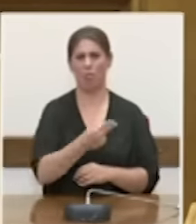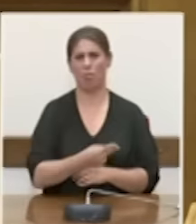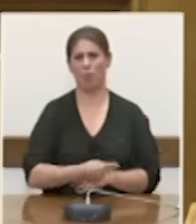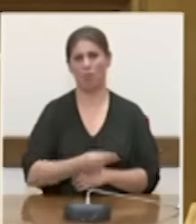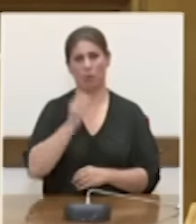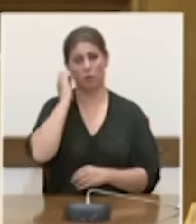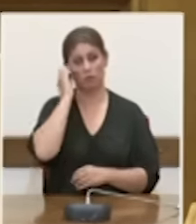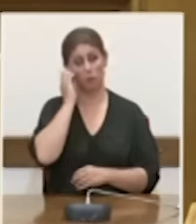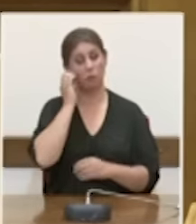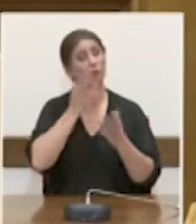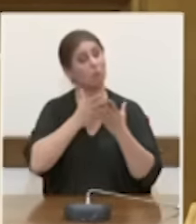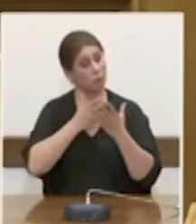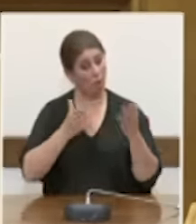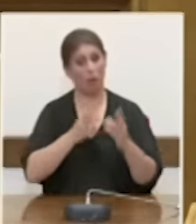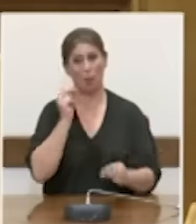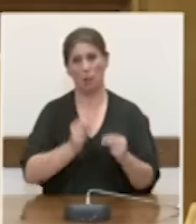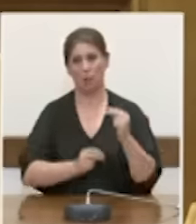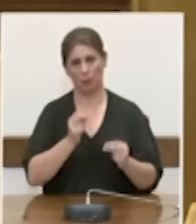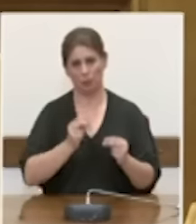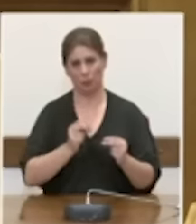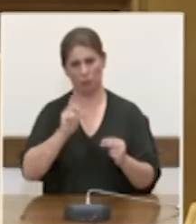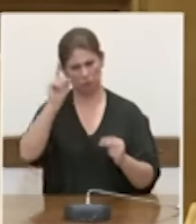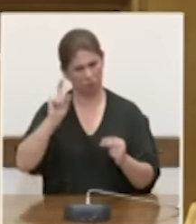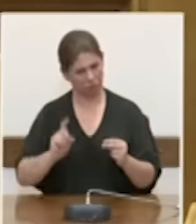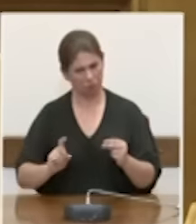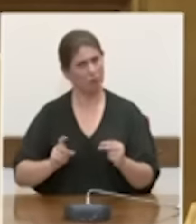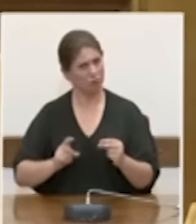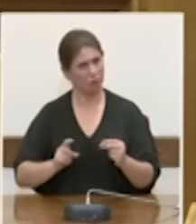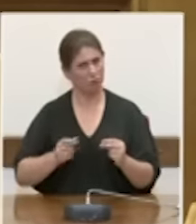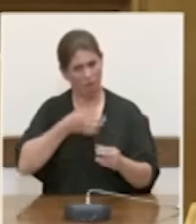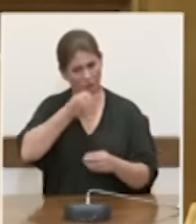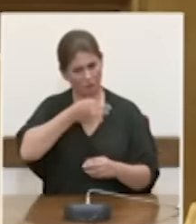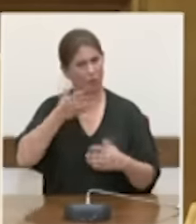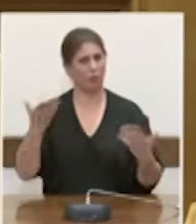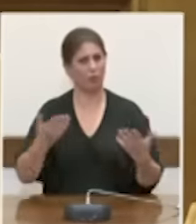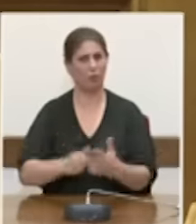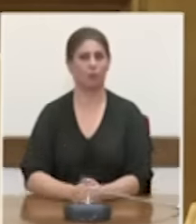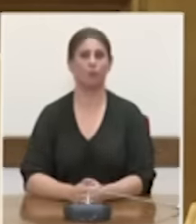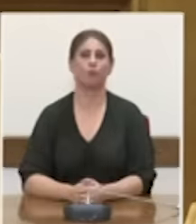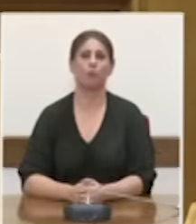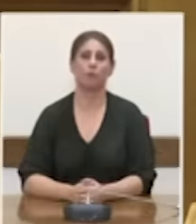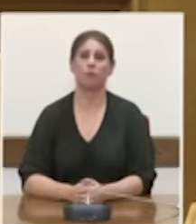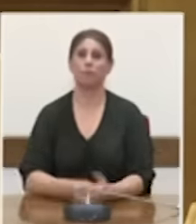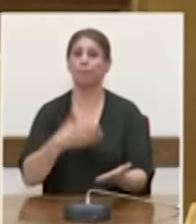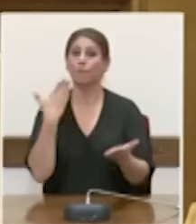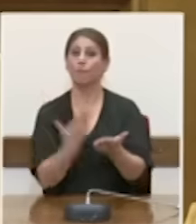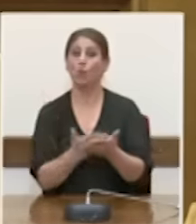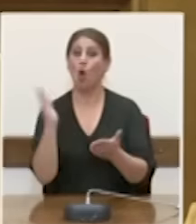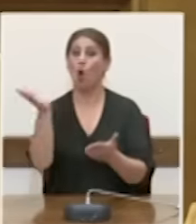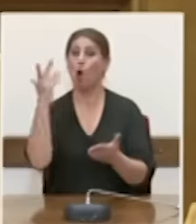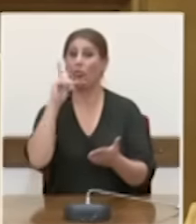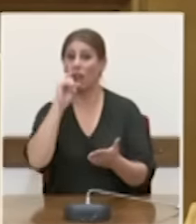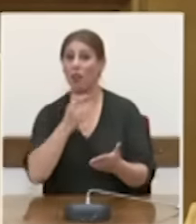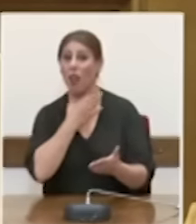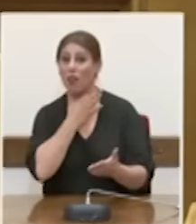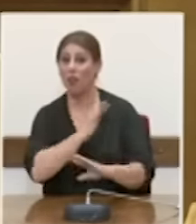μεγάλα προβλήματα που τέθηκαν κάποια ήδη. Αποδεικνύεται ότι ακόμα και όταν αναγκάζεστε να τοποθετηθείτε για τέτοια